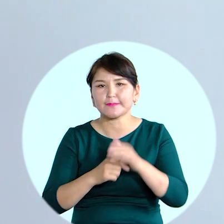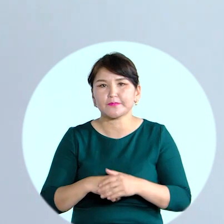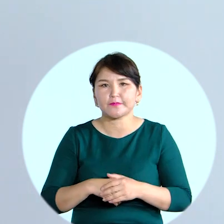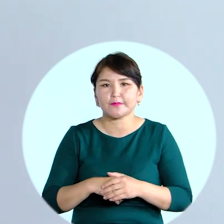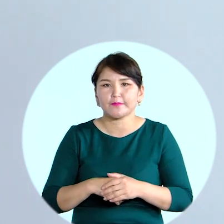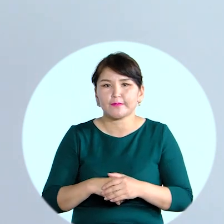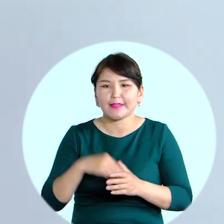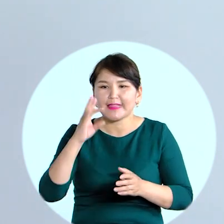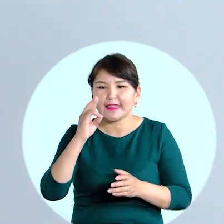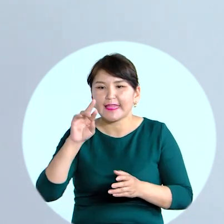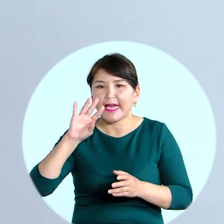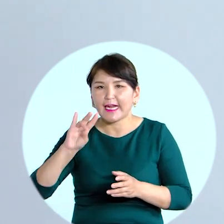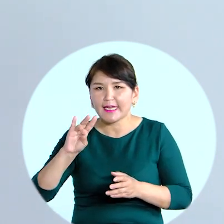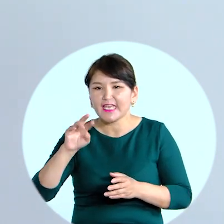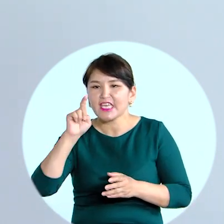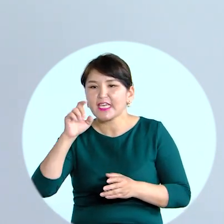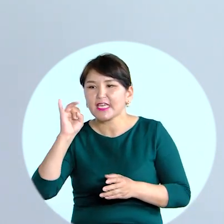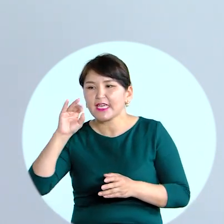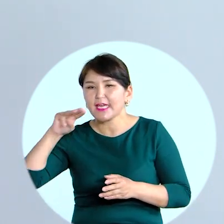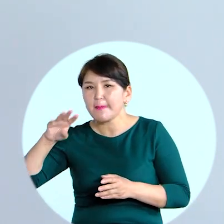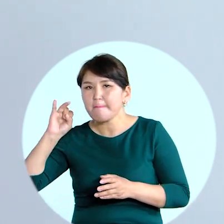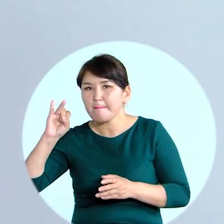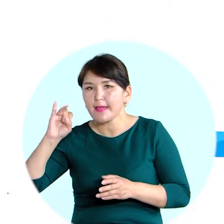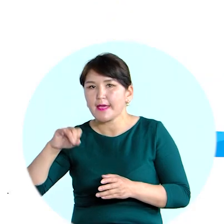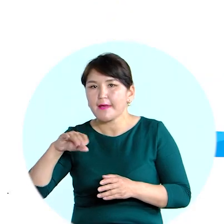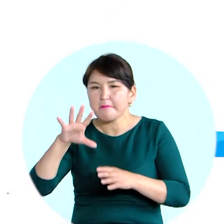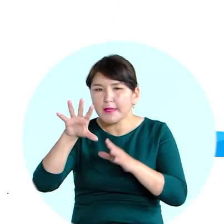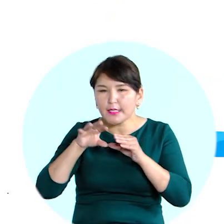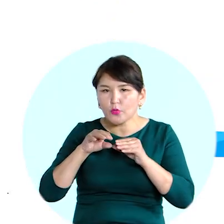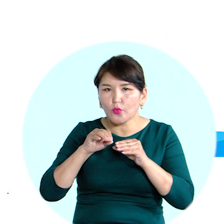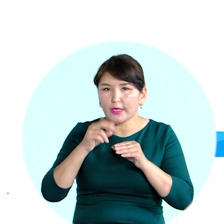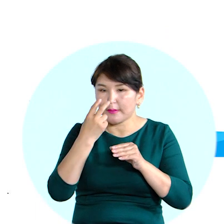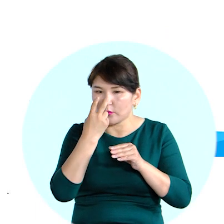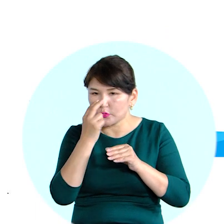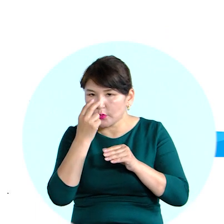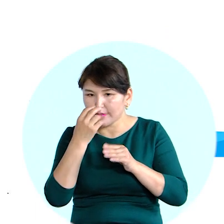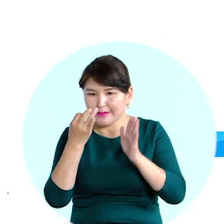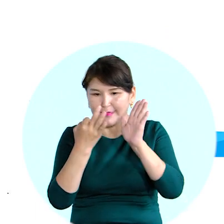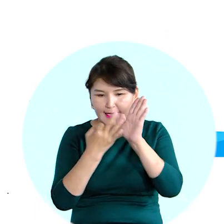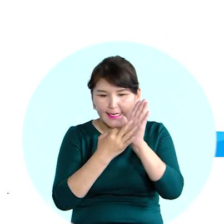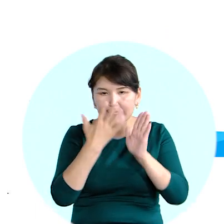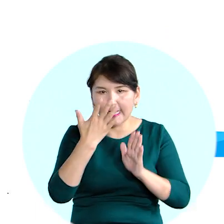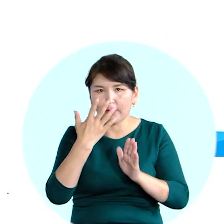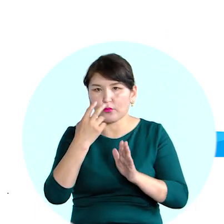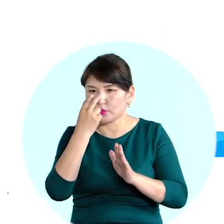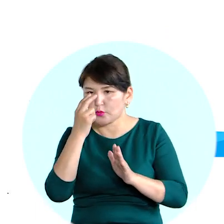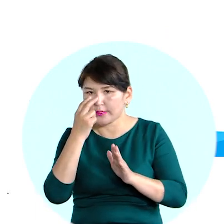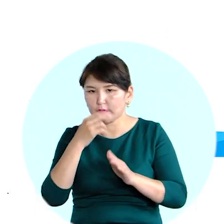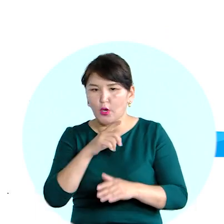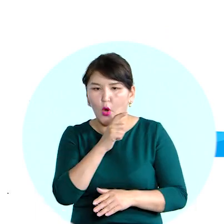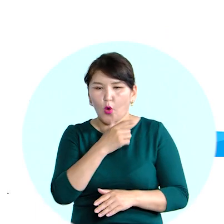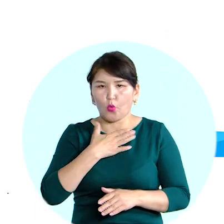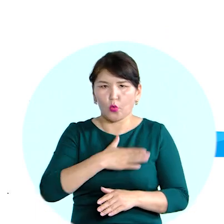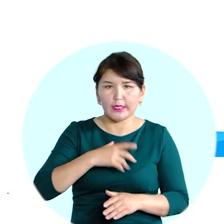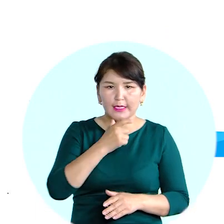нь бол одоо ундны усны стандарт гэж байдаг. За, энэ бол 2018 онд шинжилгээтэн бадарсан стандарт байгаа. За, энэ дээр